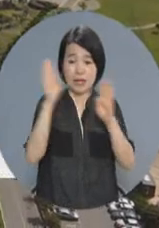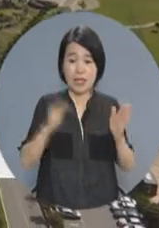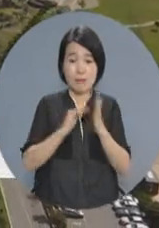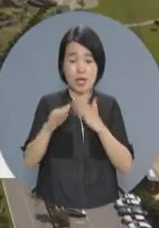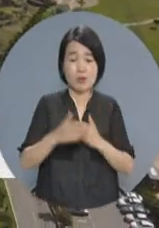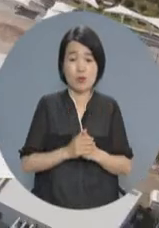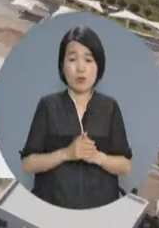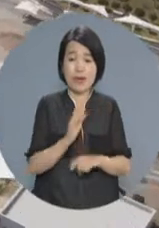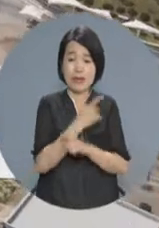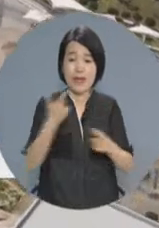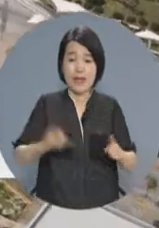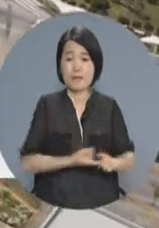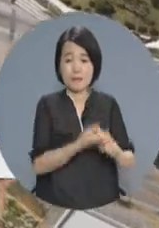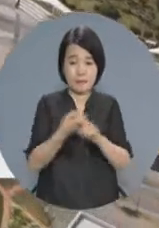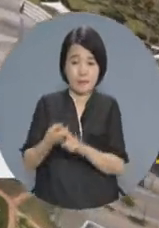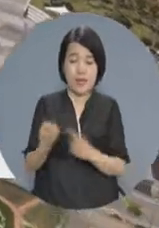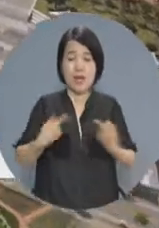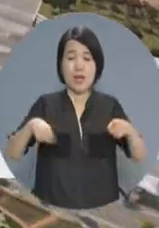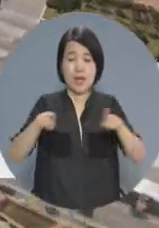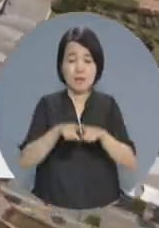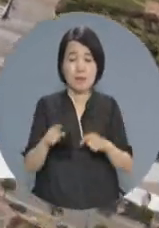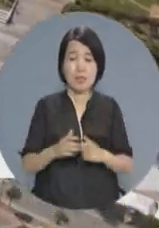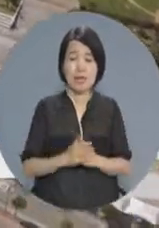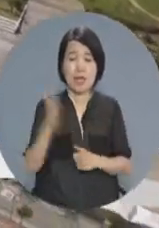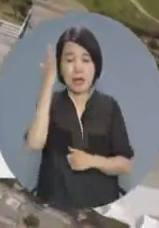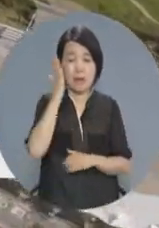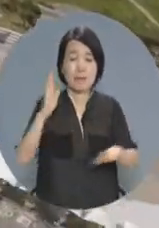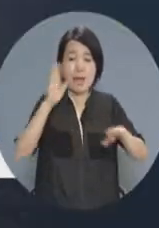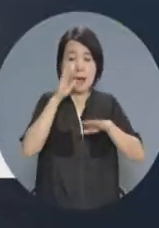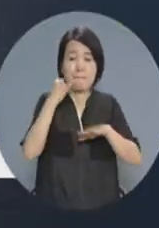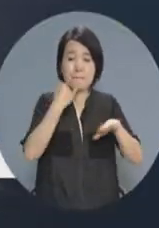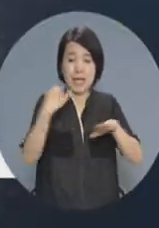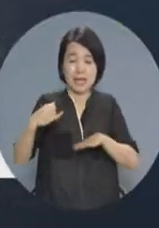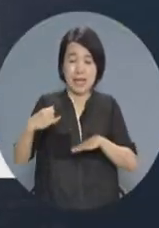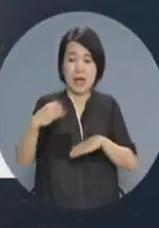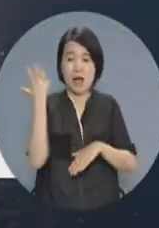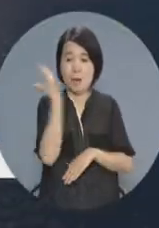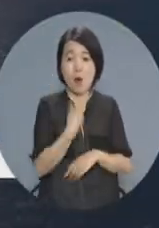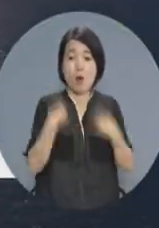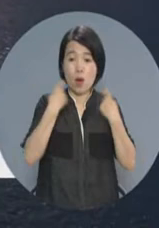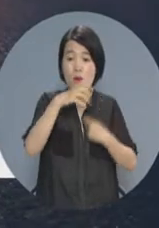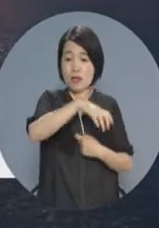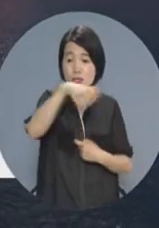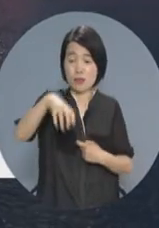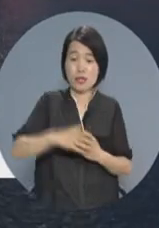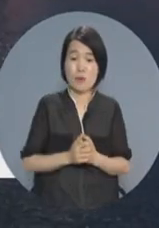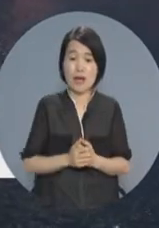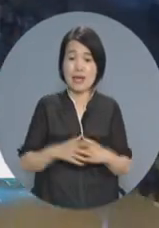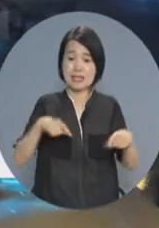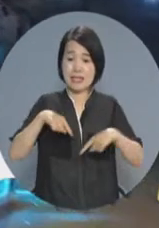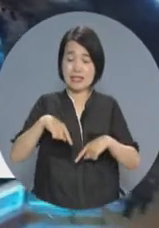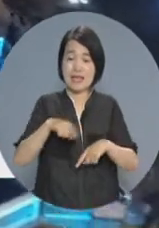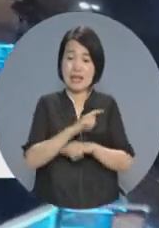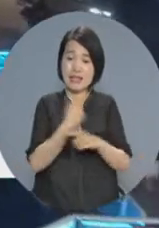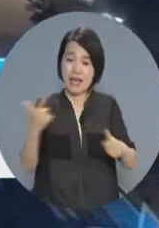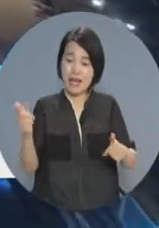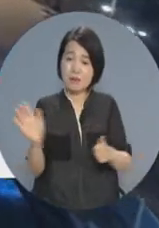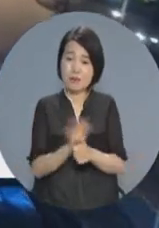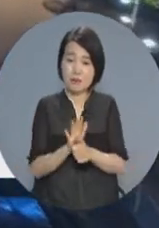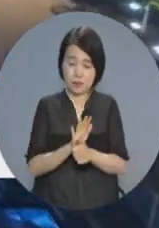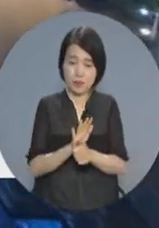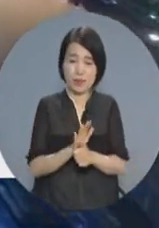구축된 풍부한 시설 인프라와 함께 여수 밤바다로 대표되는 매력적인 관광자원, 여기에 지자체의 다양한